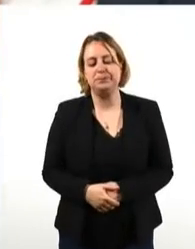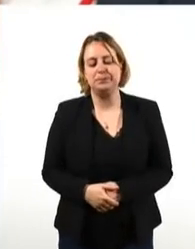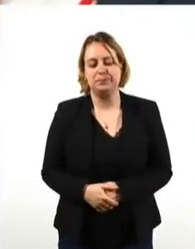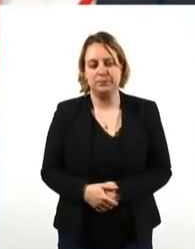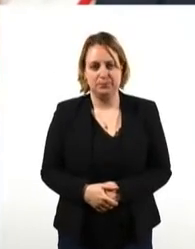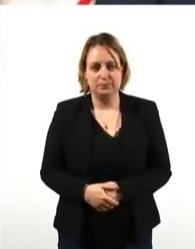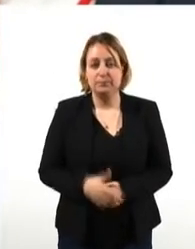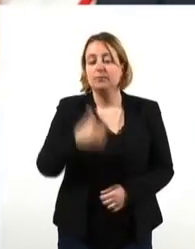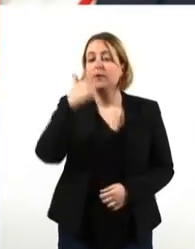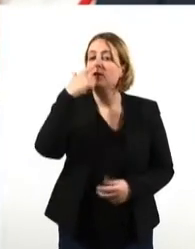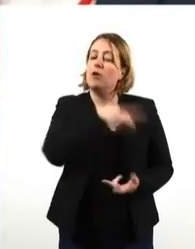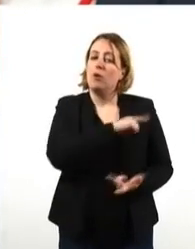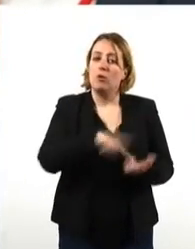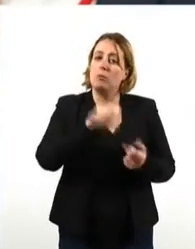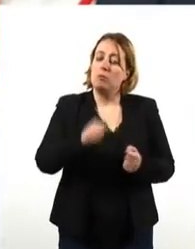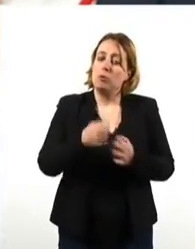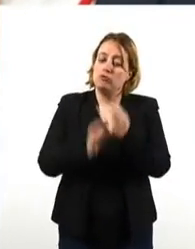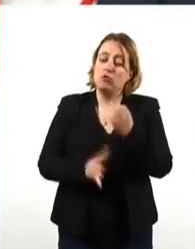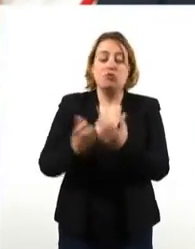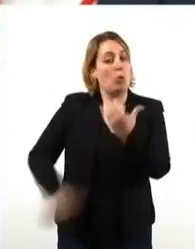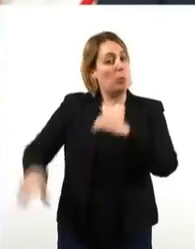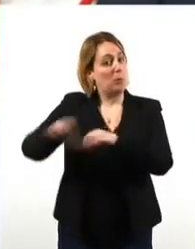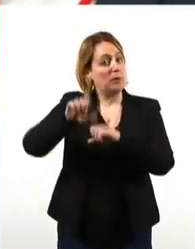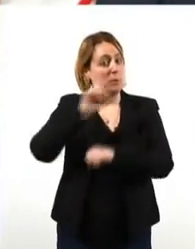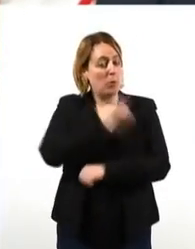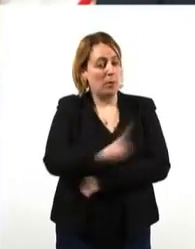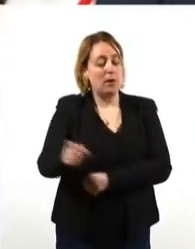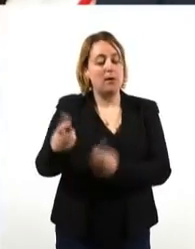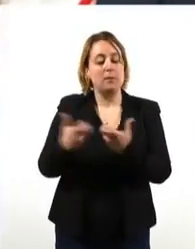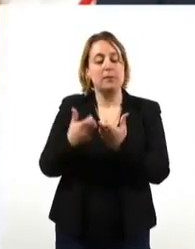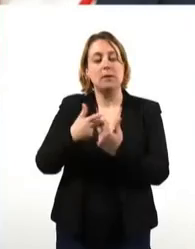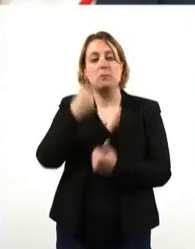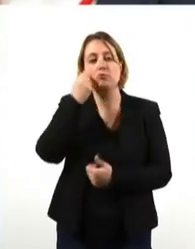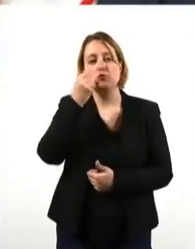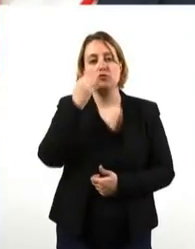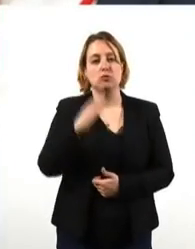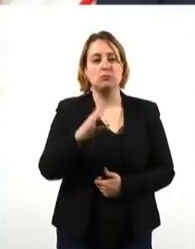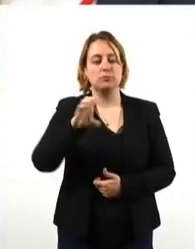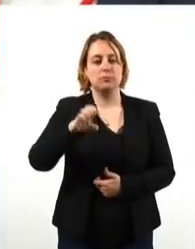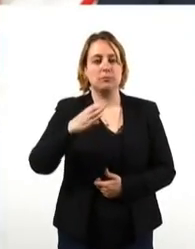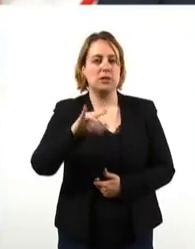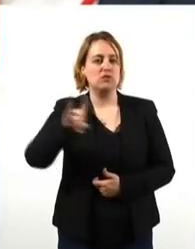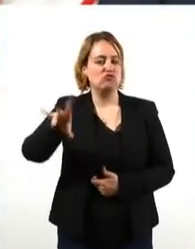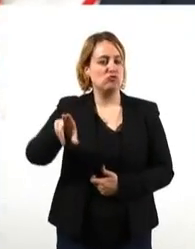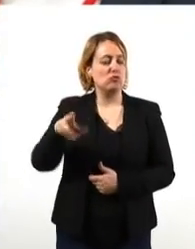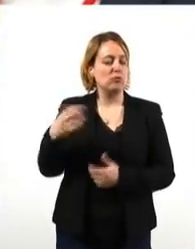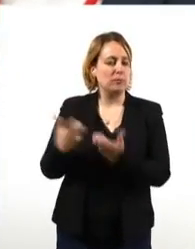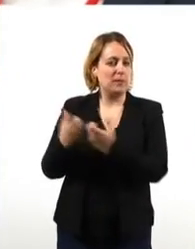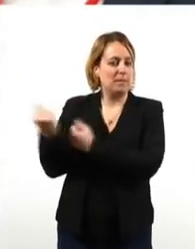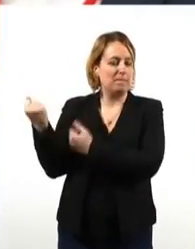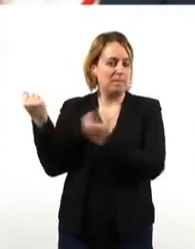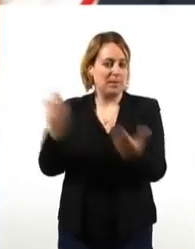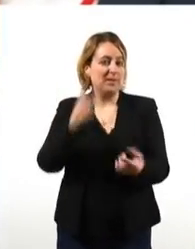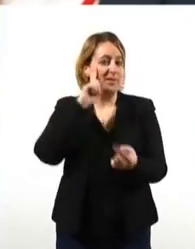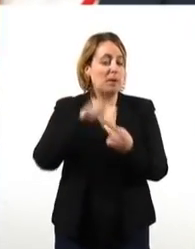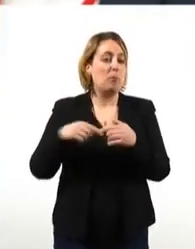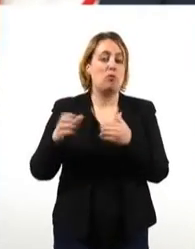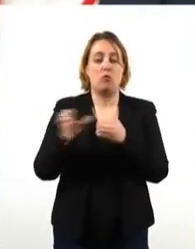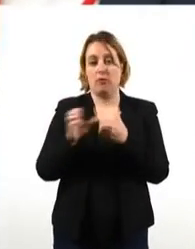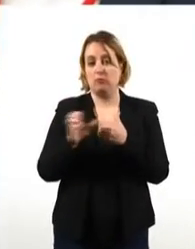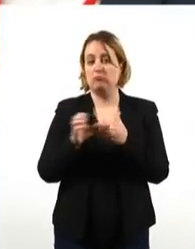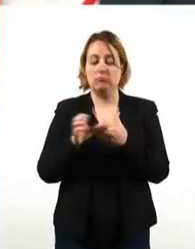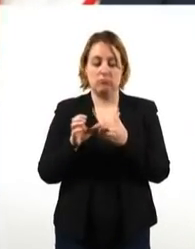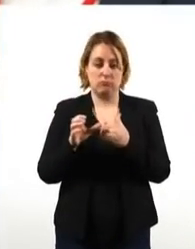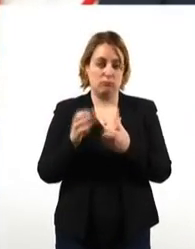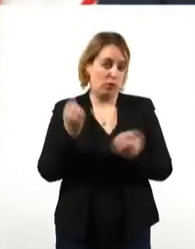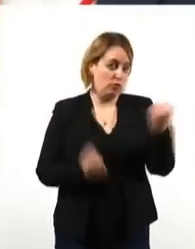être, tout ça est complémentaire, qui peuvent être développées. Avec Christophe Béchu, on a présenté un grand plan, par exemple, sur le covoiturage. Je